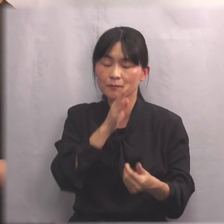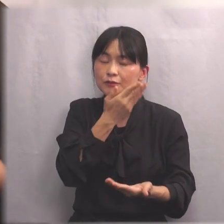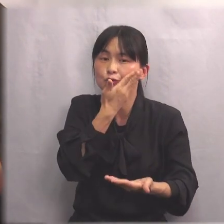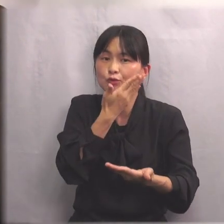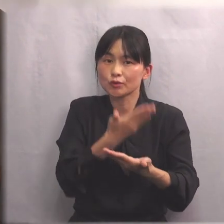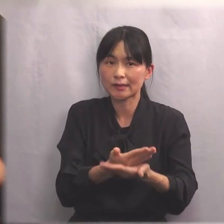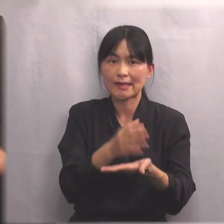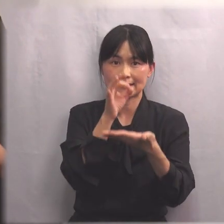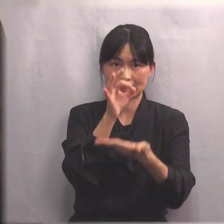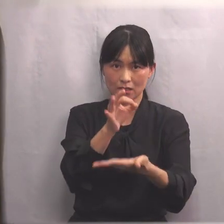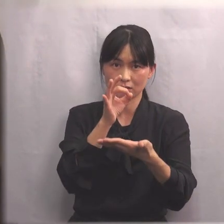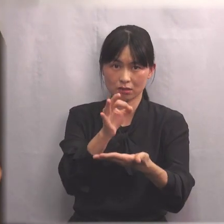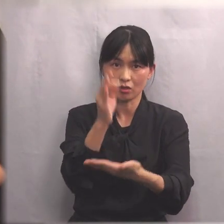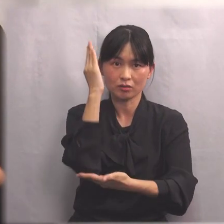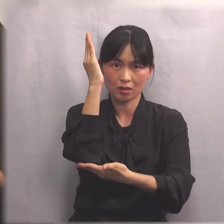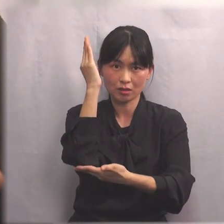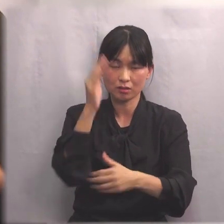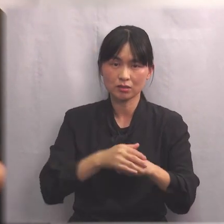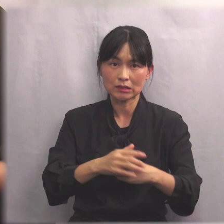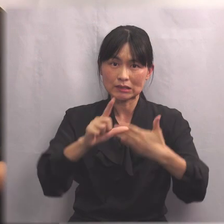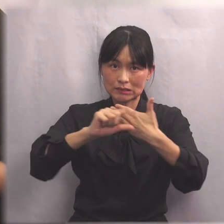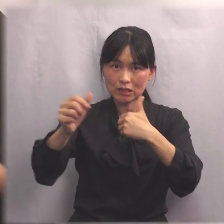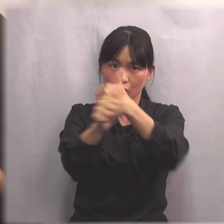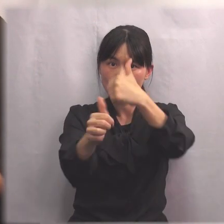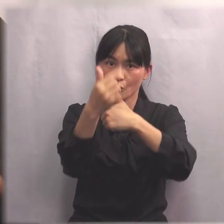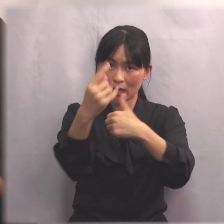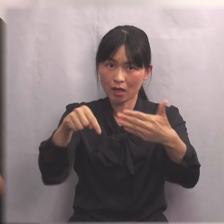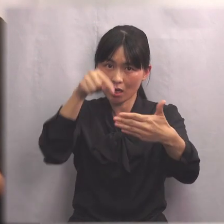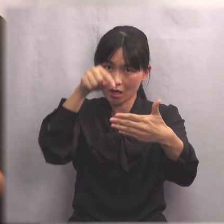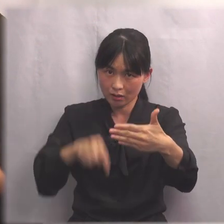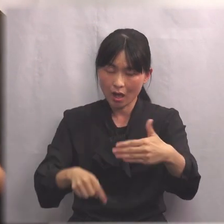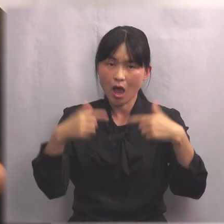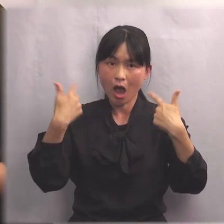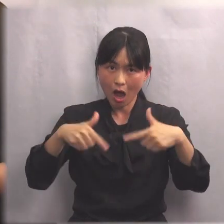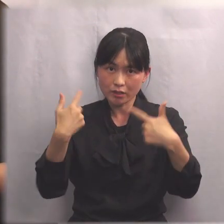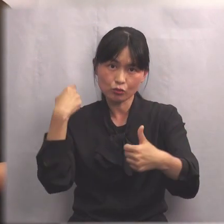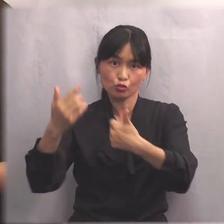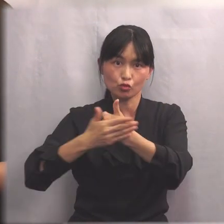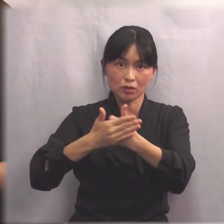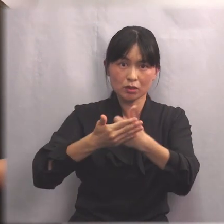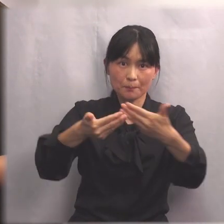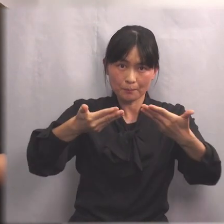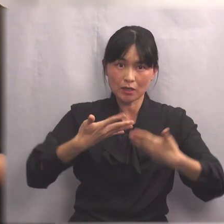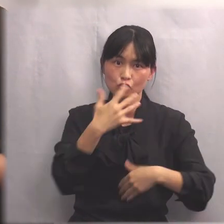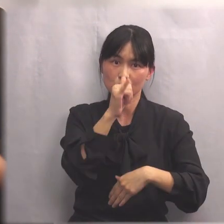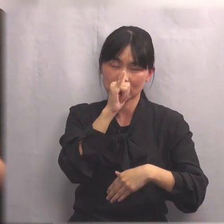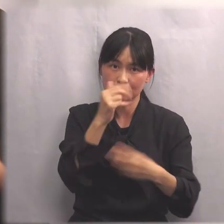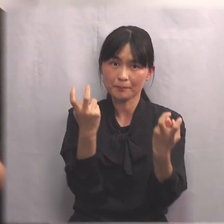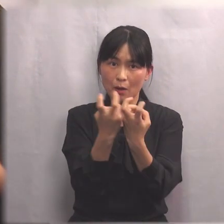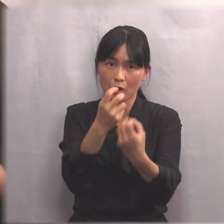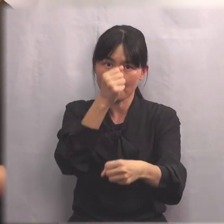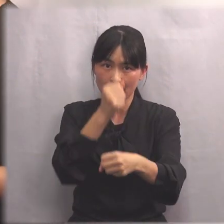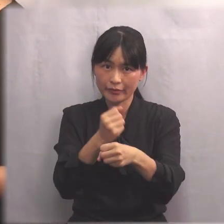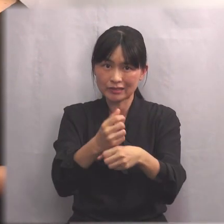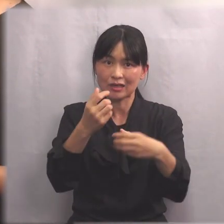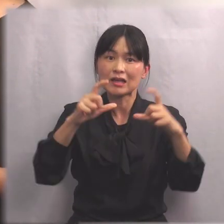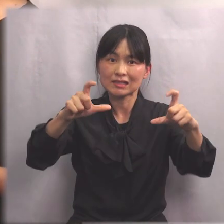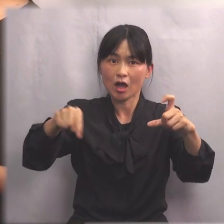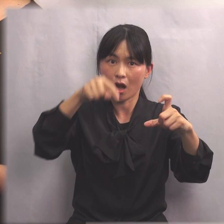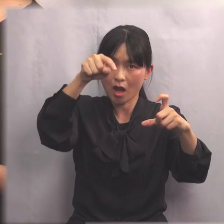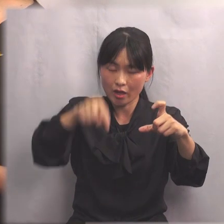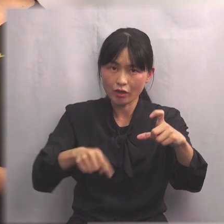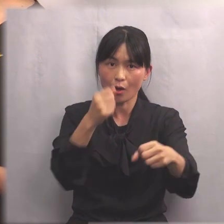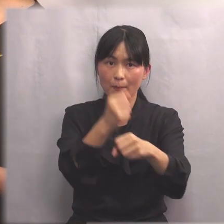그리고 굉장히 중요한 것이 재정일 텐데요. 지역위원회 차원에서 상시적으로 후원금을 모금할 수 있는 방안을 확립하고